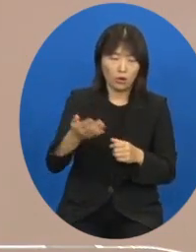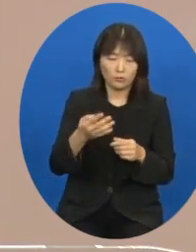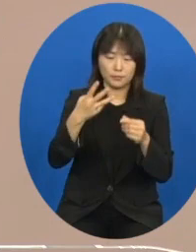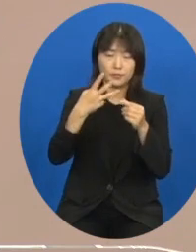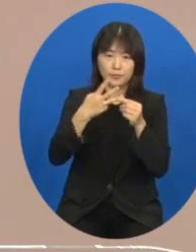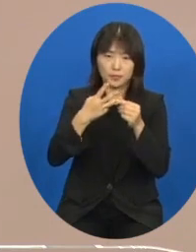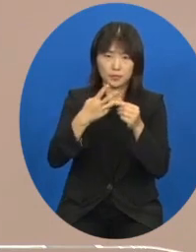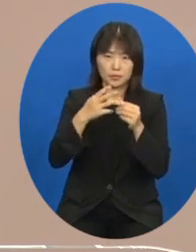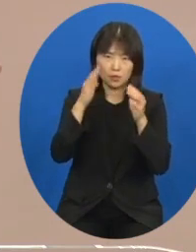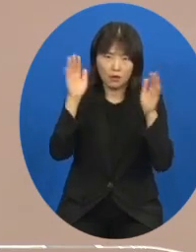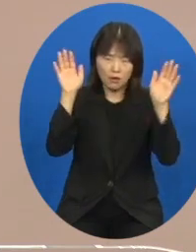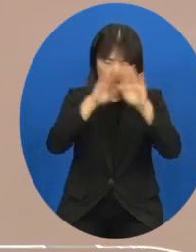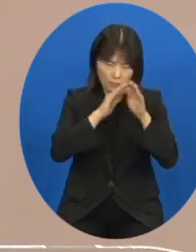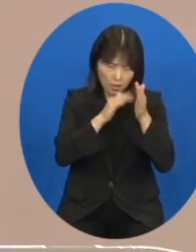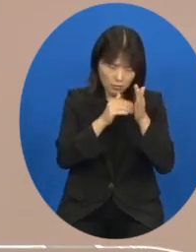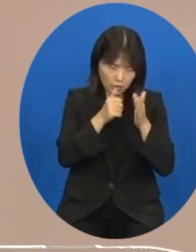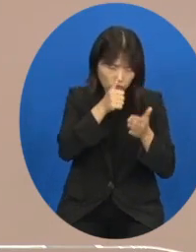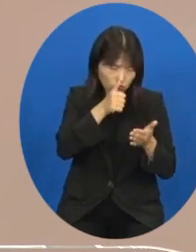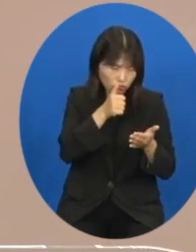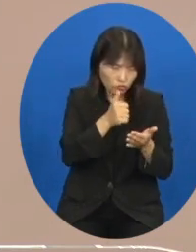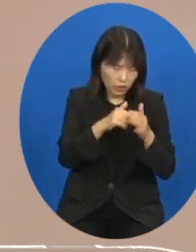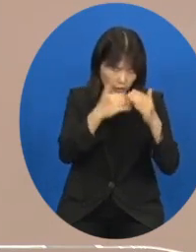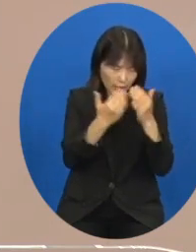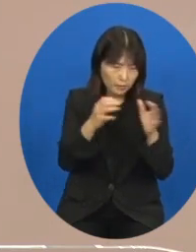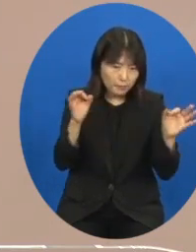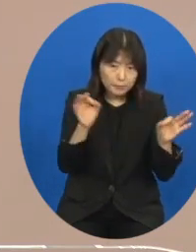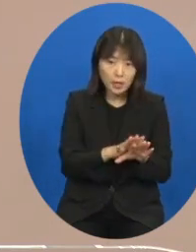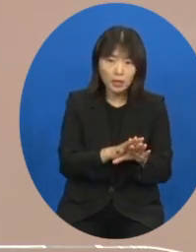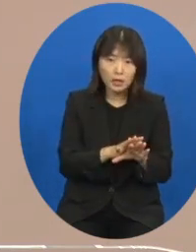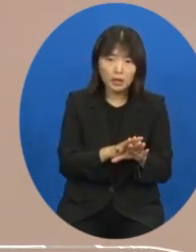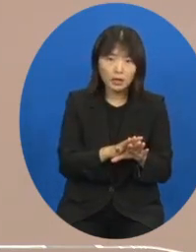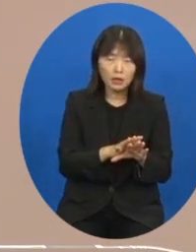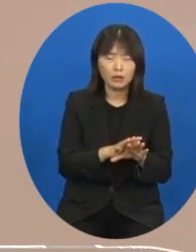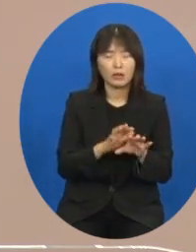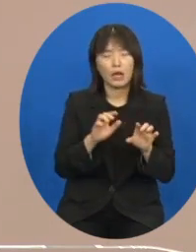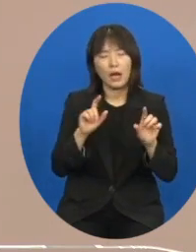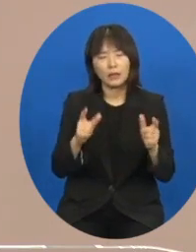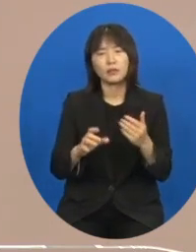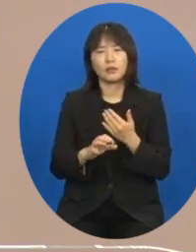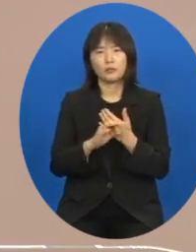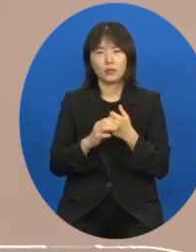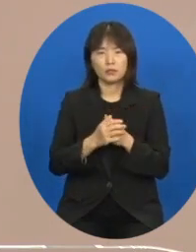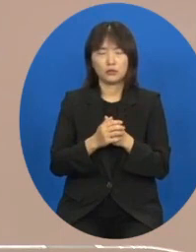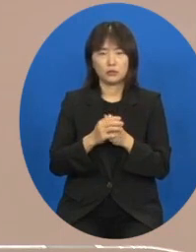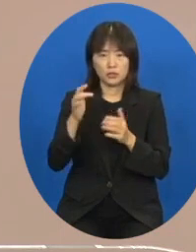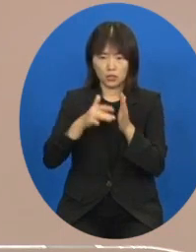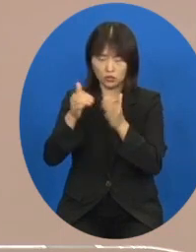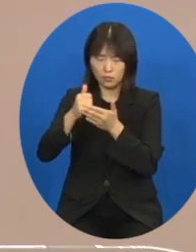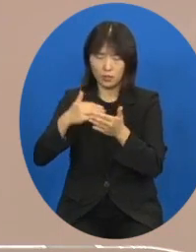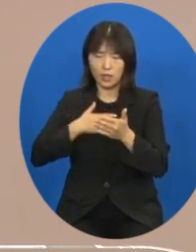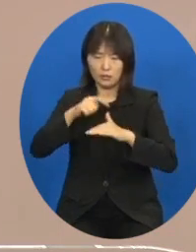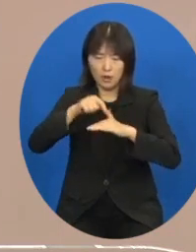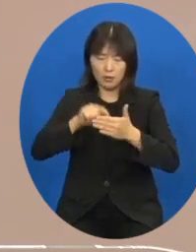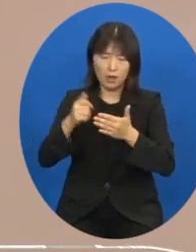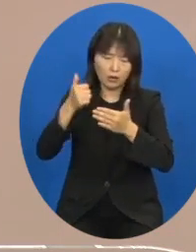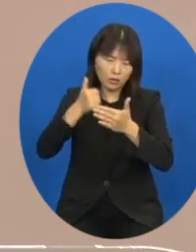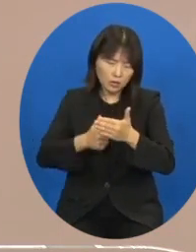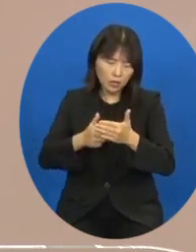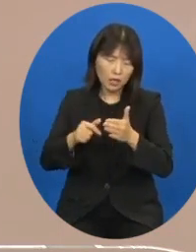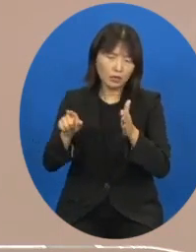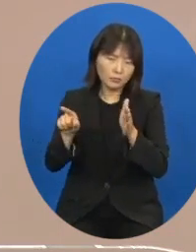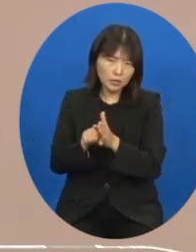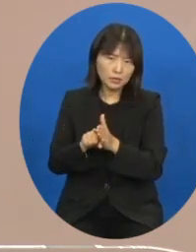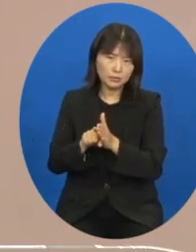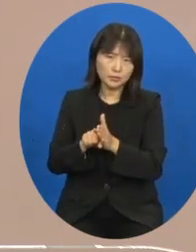죄, 이제는 다 그쳤습니까? 그렇지 않다면, 예수님 내 마음에 계시다고 믿는